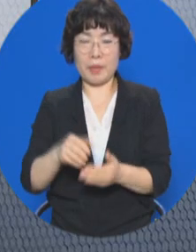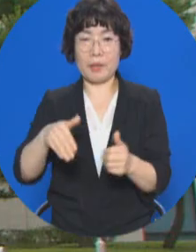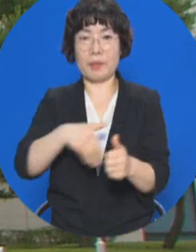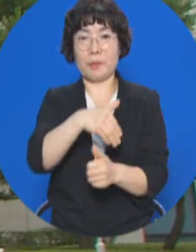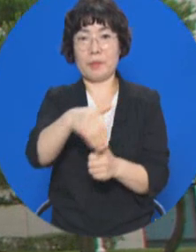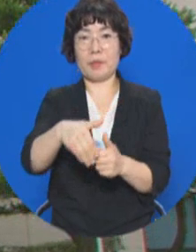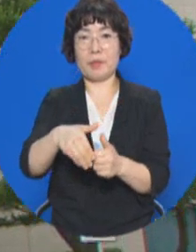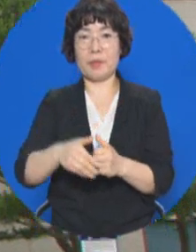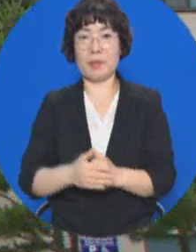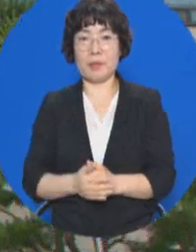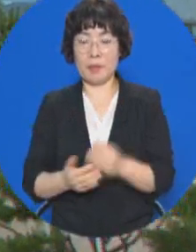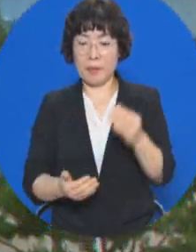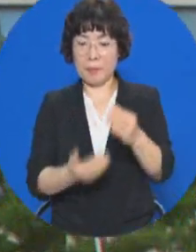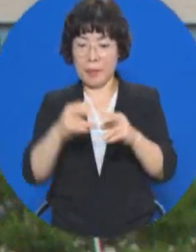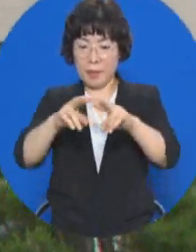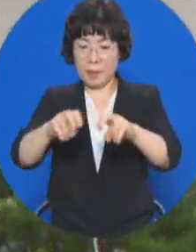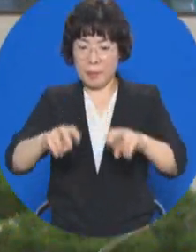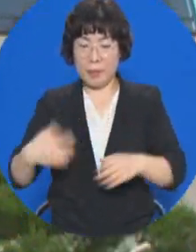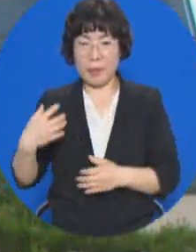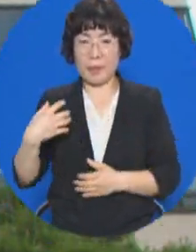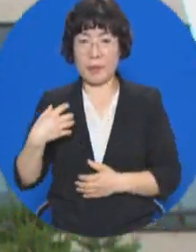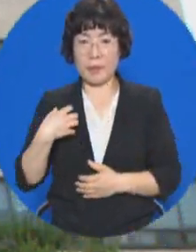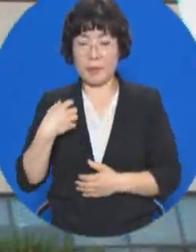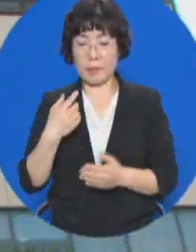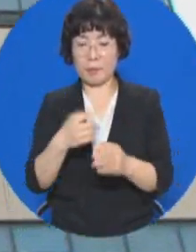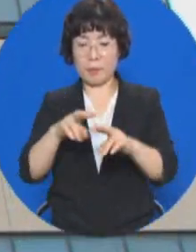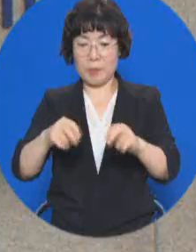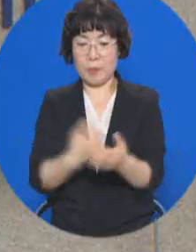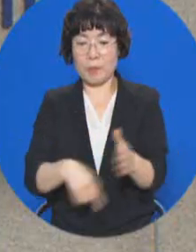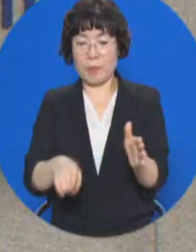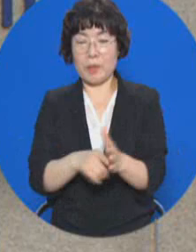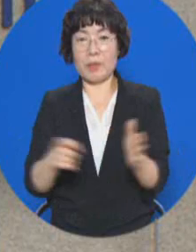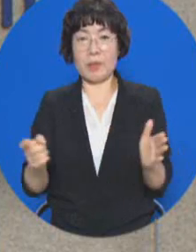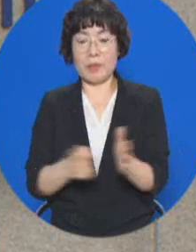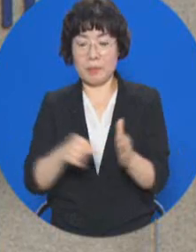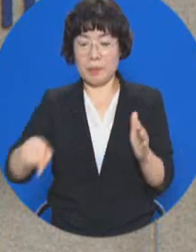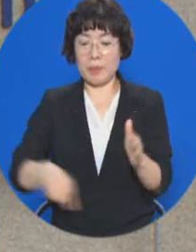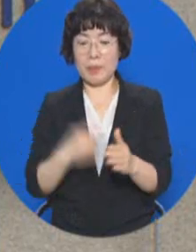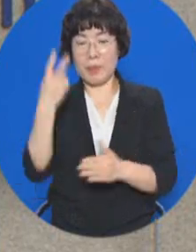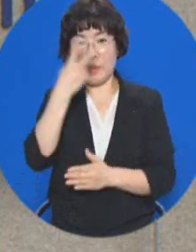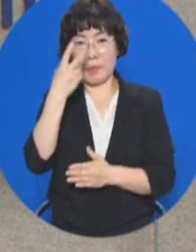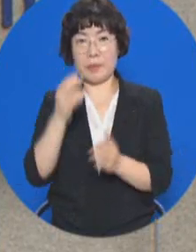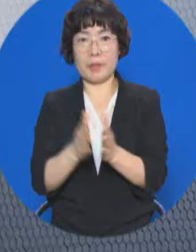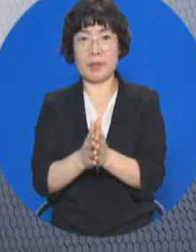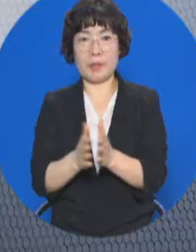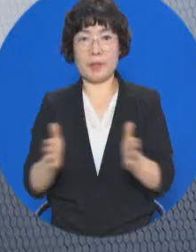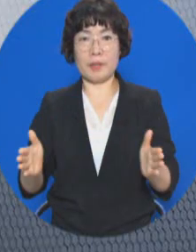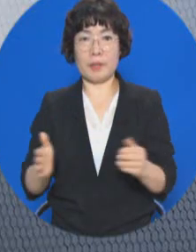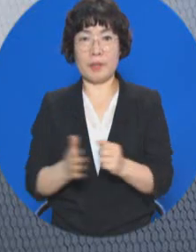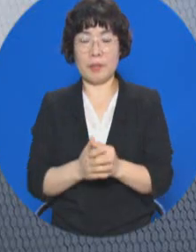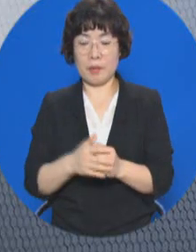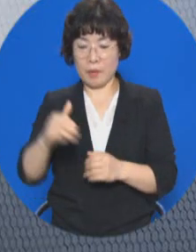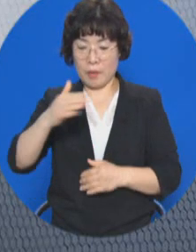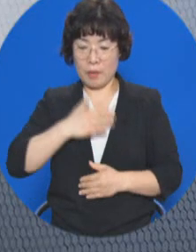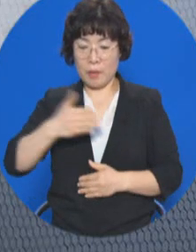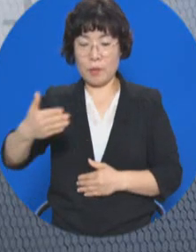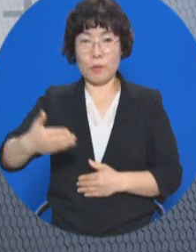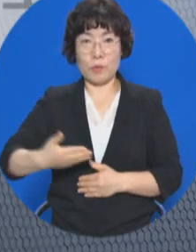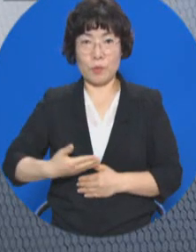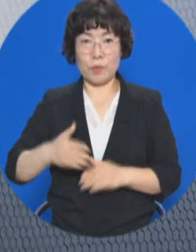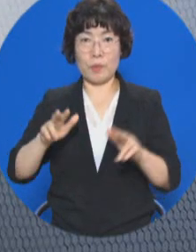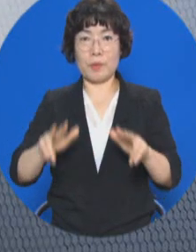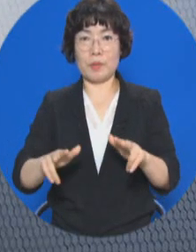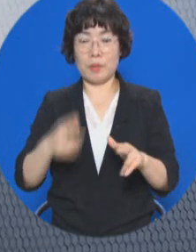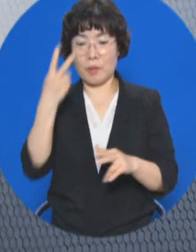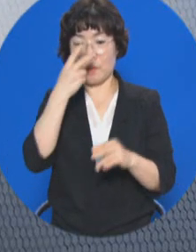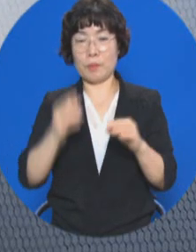상황입니다. 사건의 정확한 책임 소재를 규명하기 위해 긴급 내부 감사에도 착수했습니다. 통보를 받은 상황이고 지금 뭐